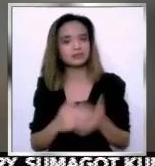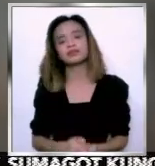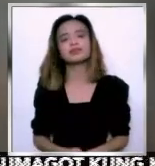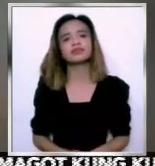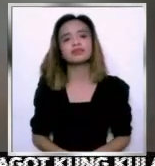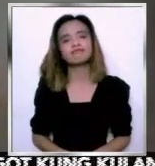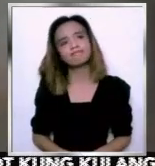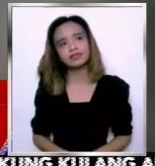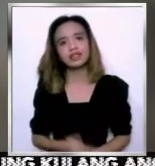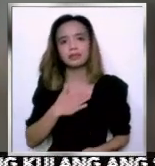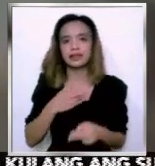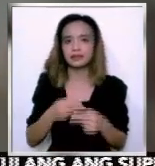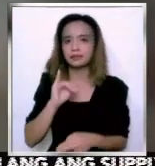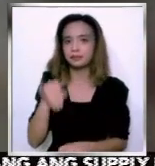Justin here.